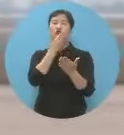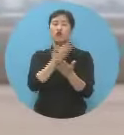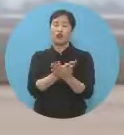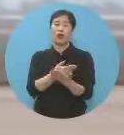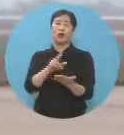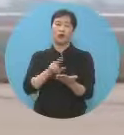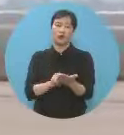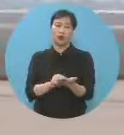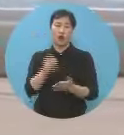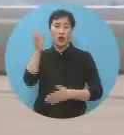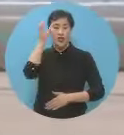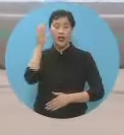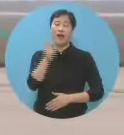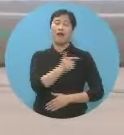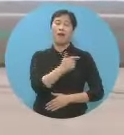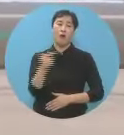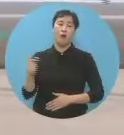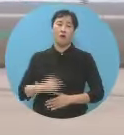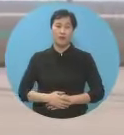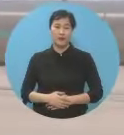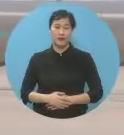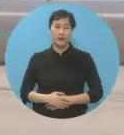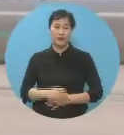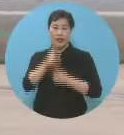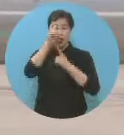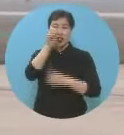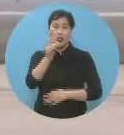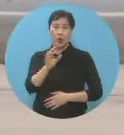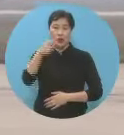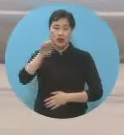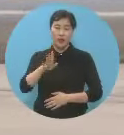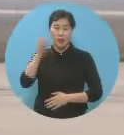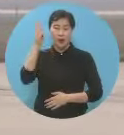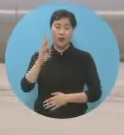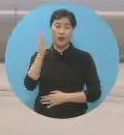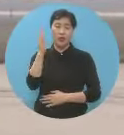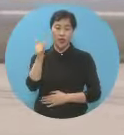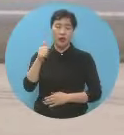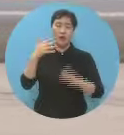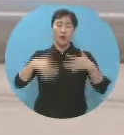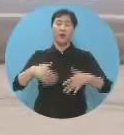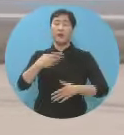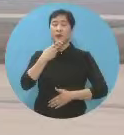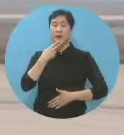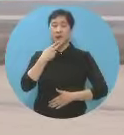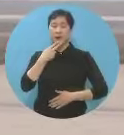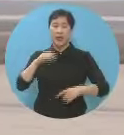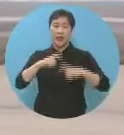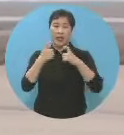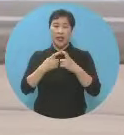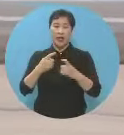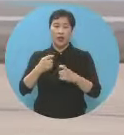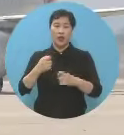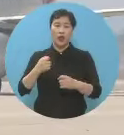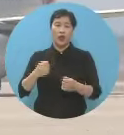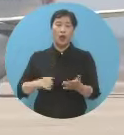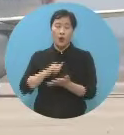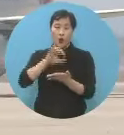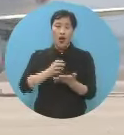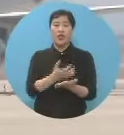떠오르면서 기대가 높아지고 있습니다. 이용섭 광주시장은 조건 없는 민간공항 이전을